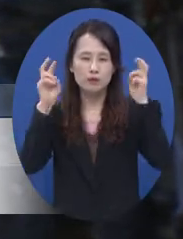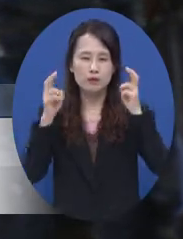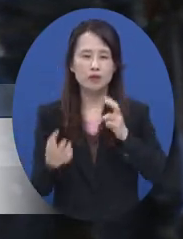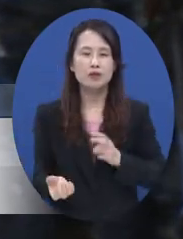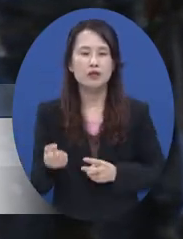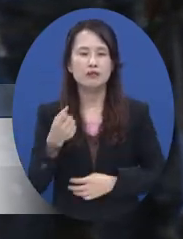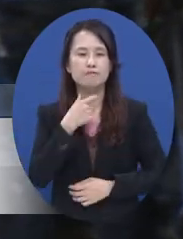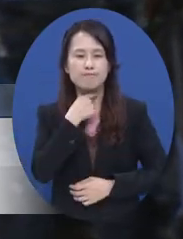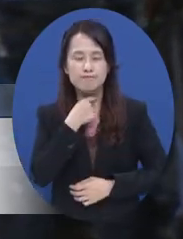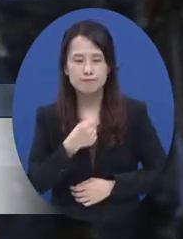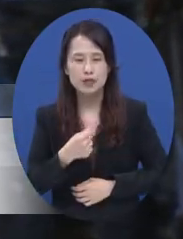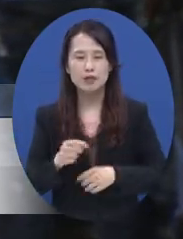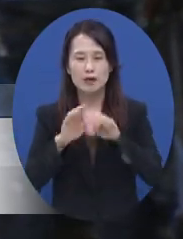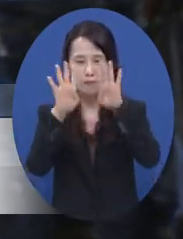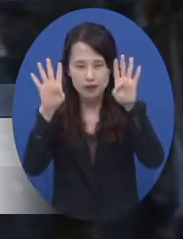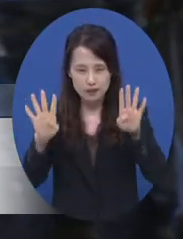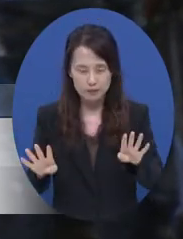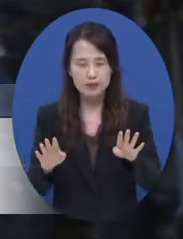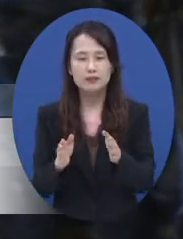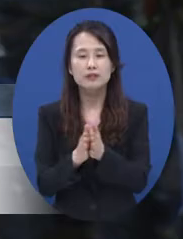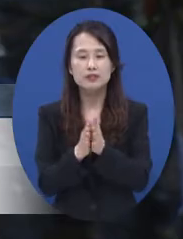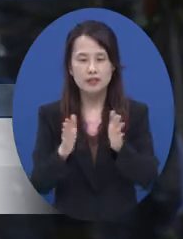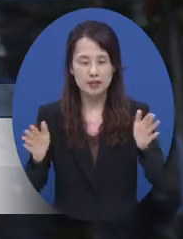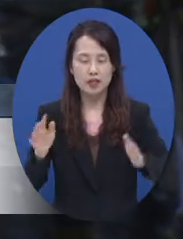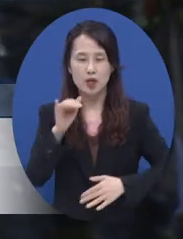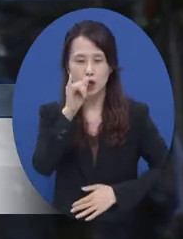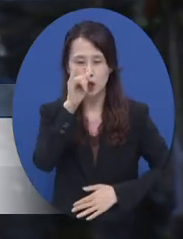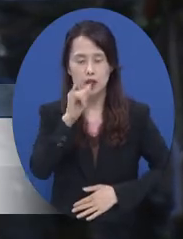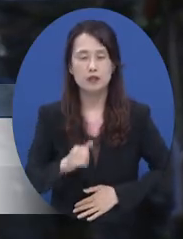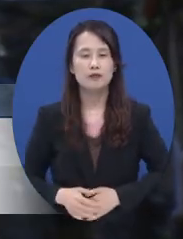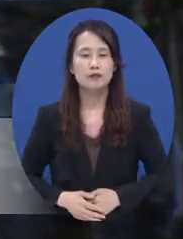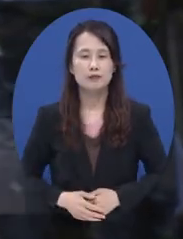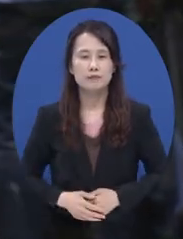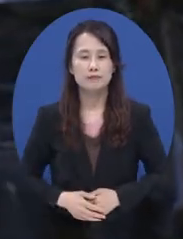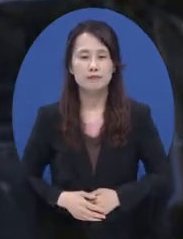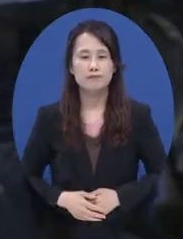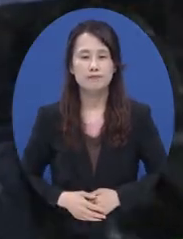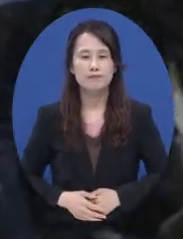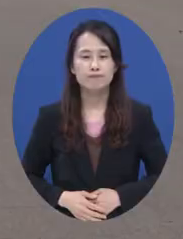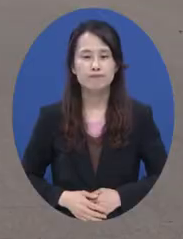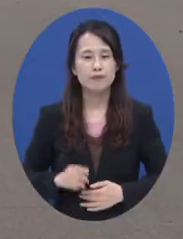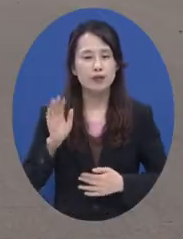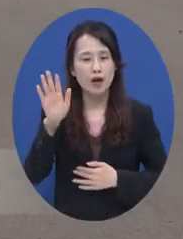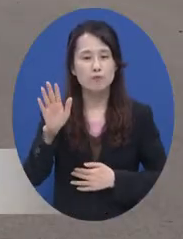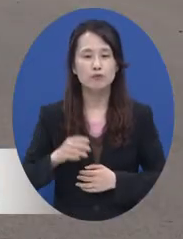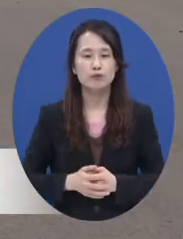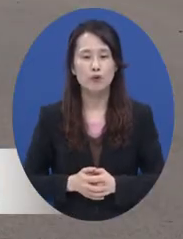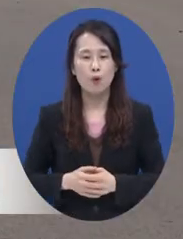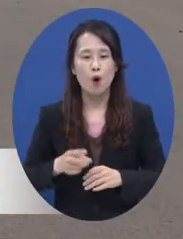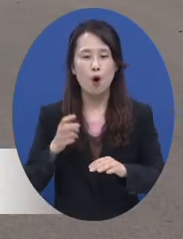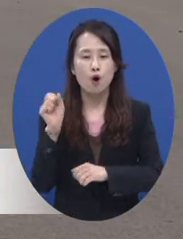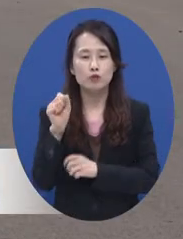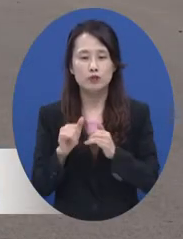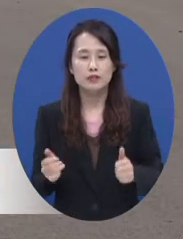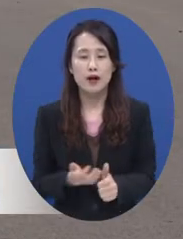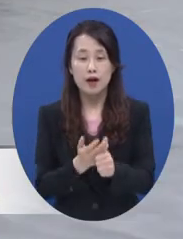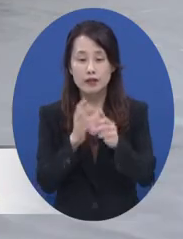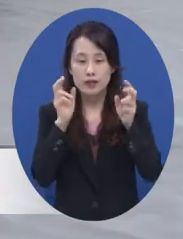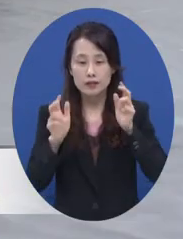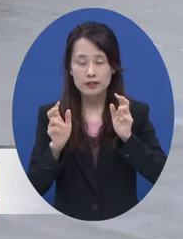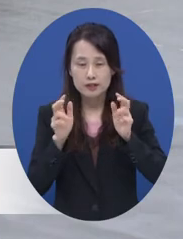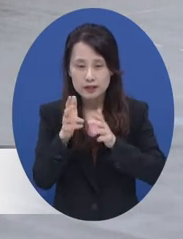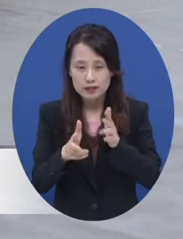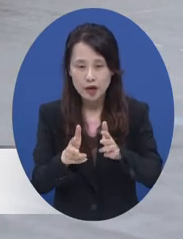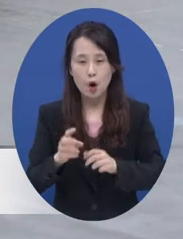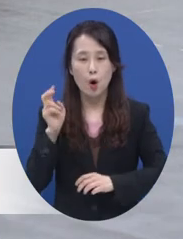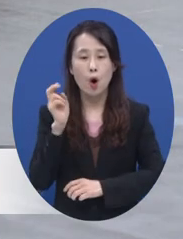안정적인 직장을 얻기 를 바라면서 오늘 박람회를 개최하고 있습니다 앞으로 경기도는 운전자 양성 사업과